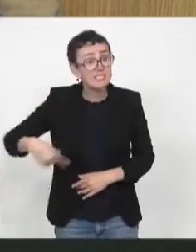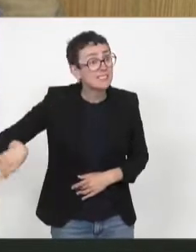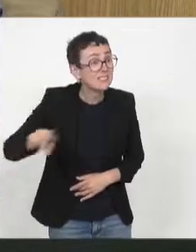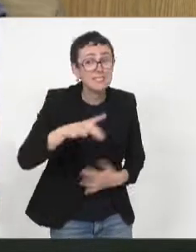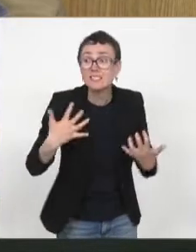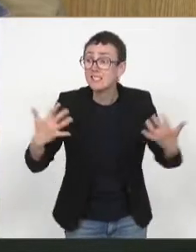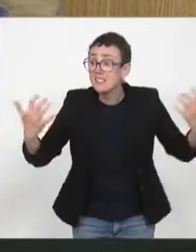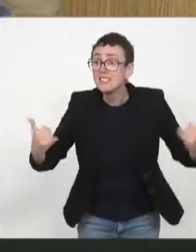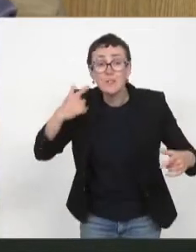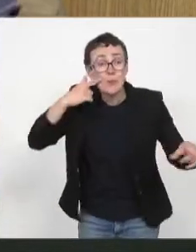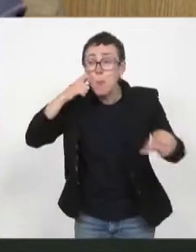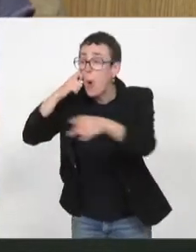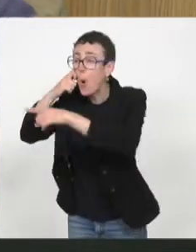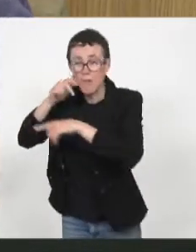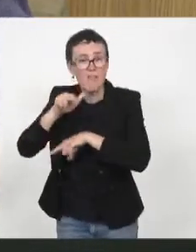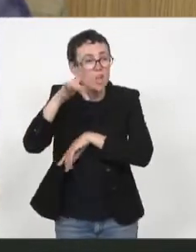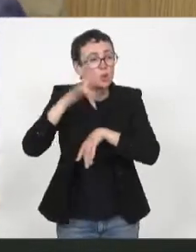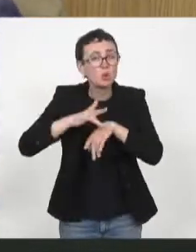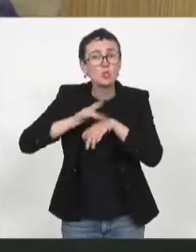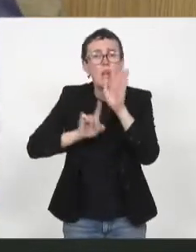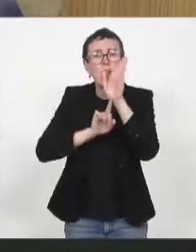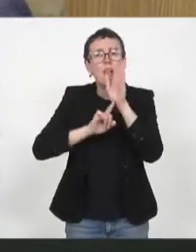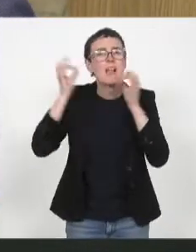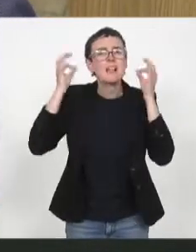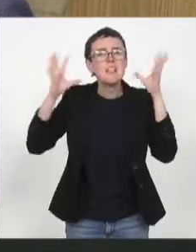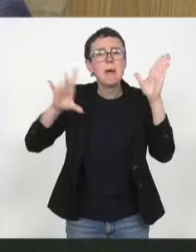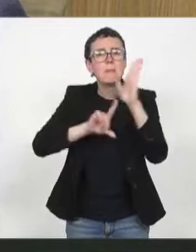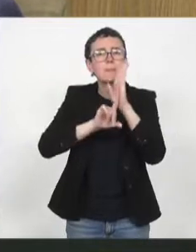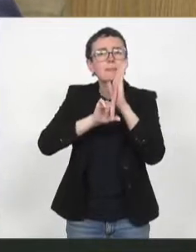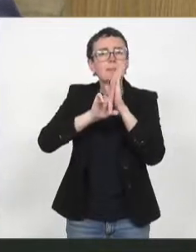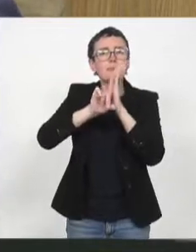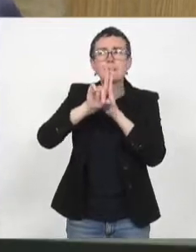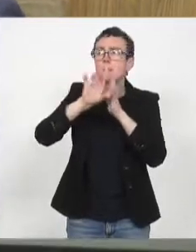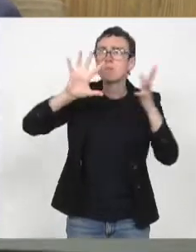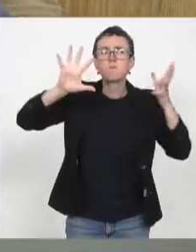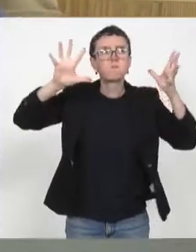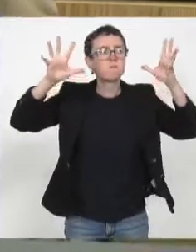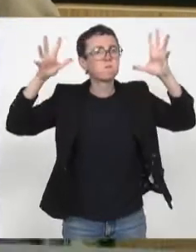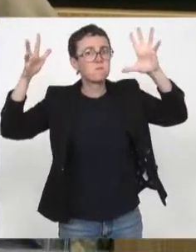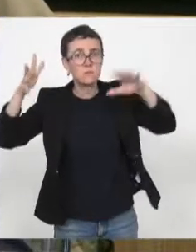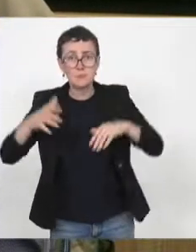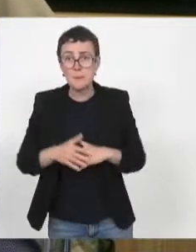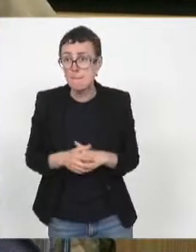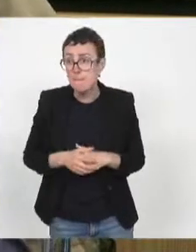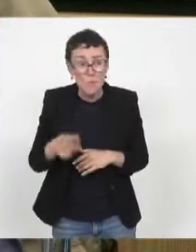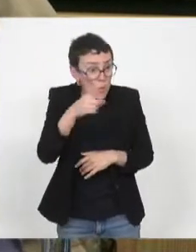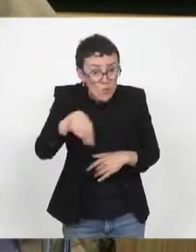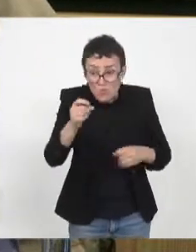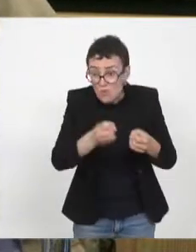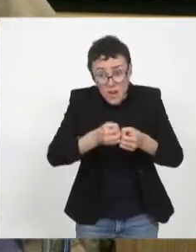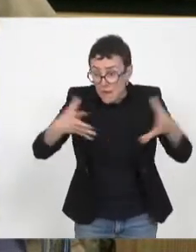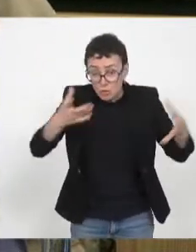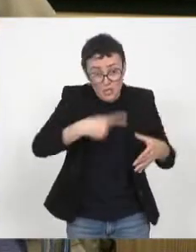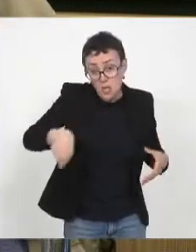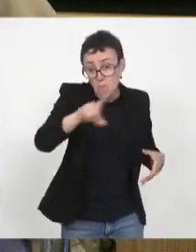réchauffement climatique. Il y a eu un rapport qui est sorti qui prouve que vous, la majorité dans cette salle, vous allez